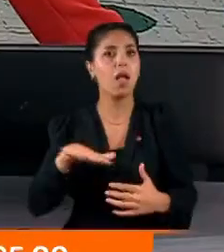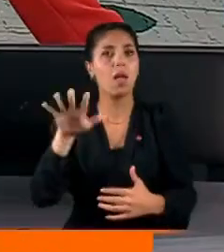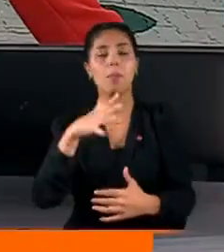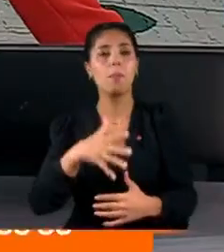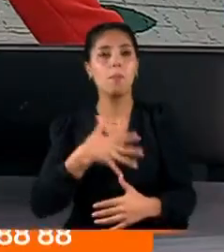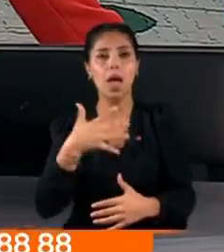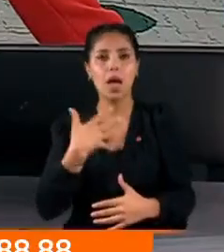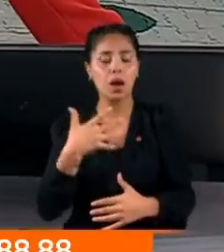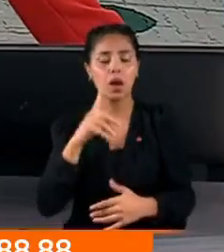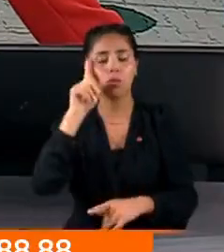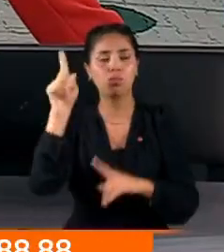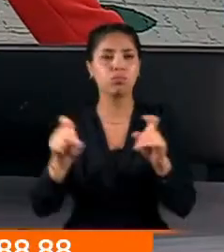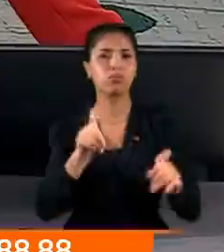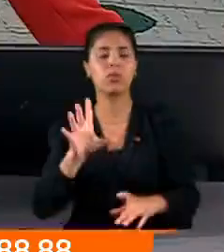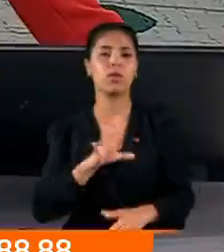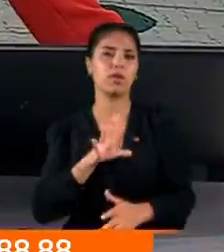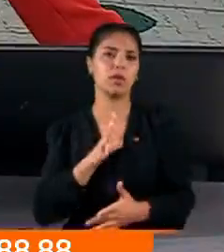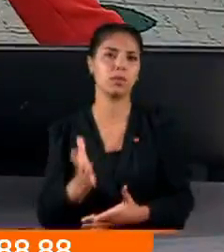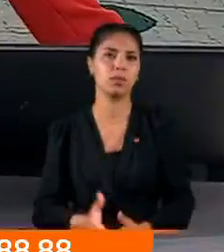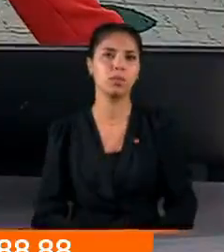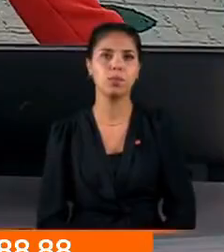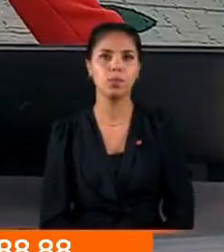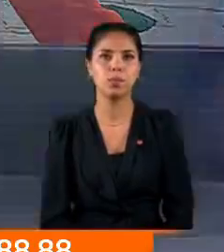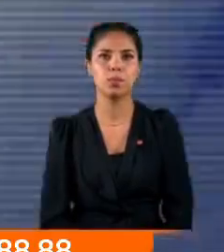soru işaretlerinin sayısını daha da arttırdı.